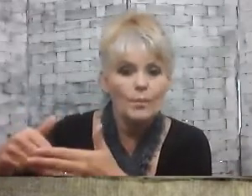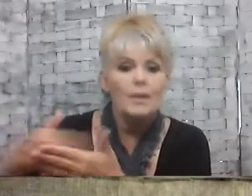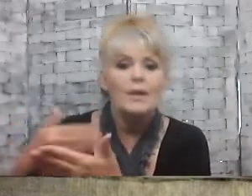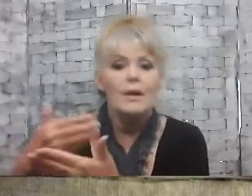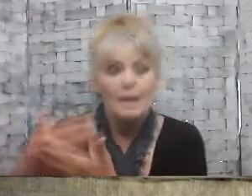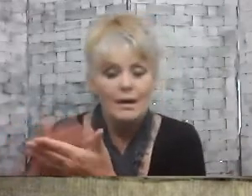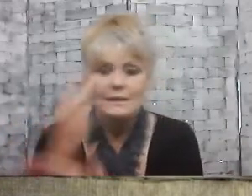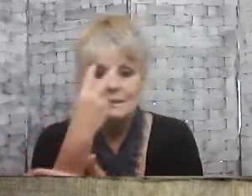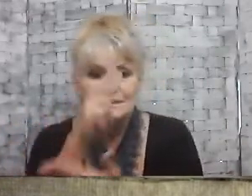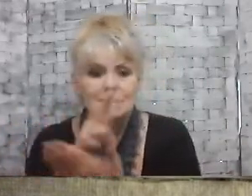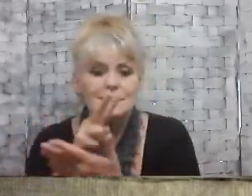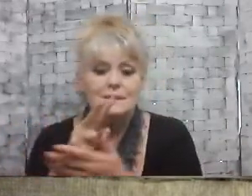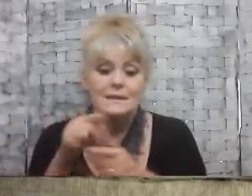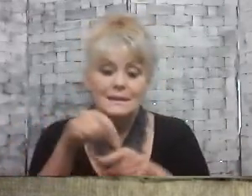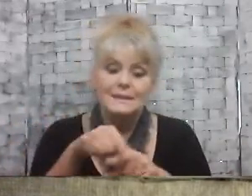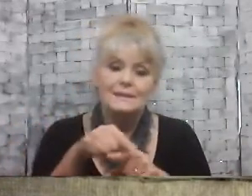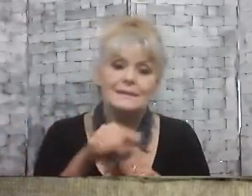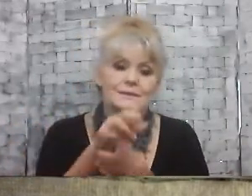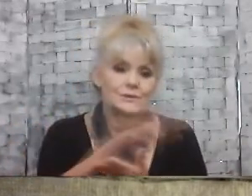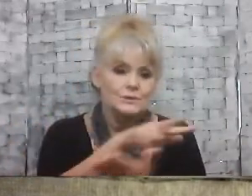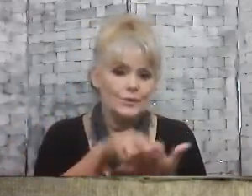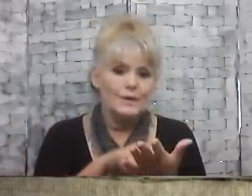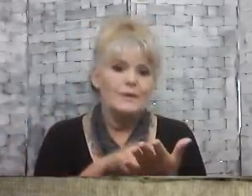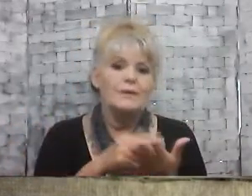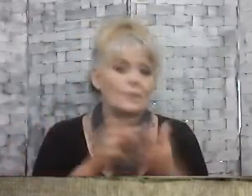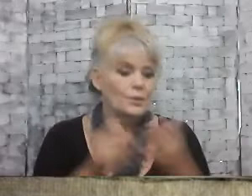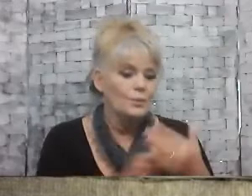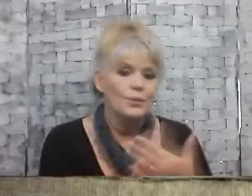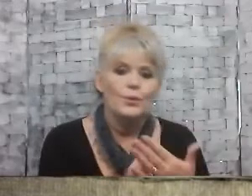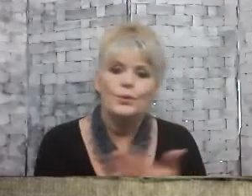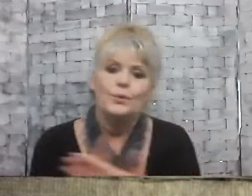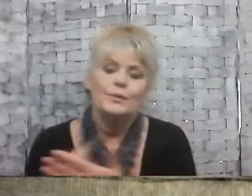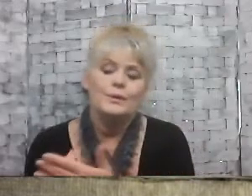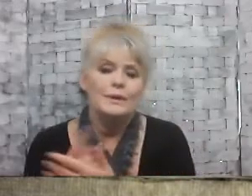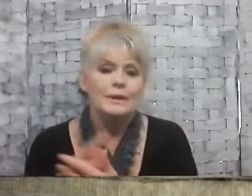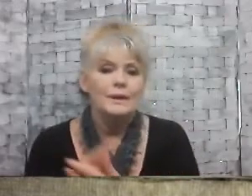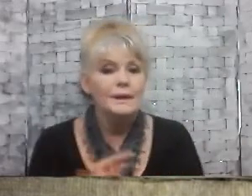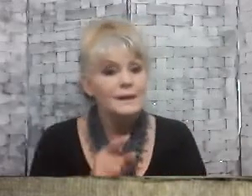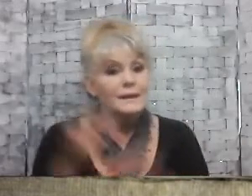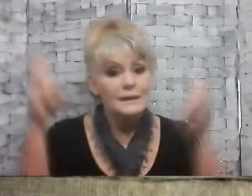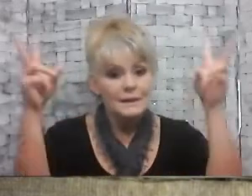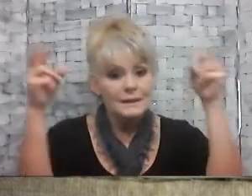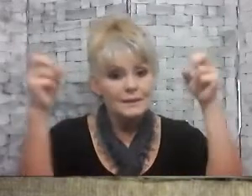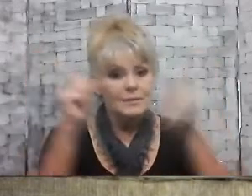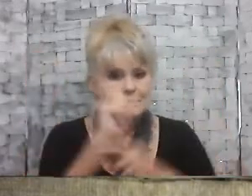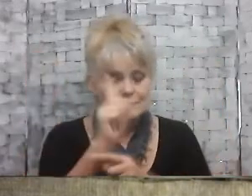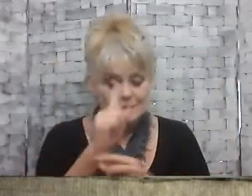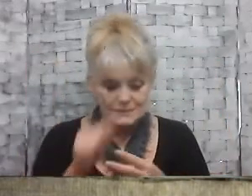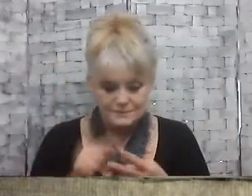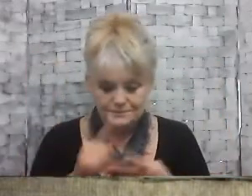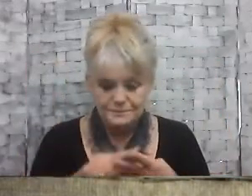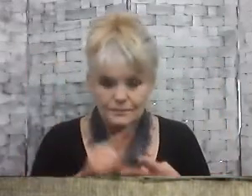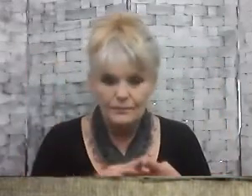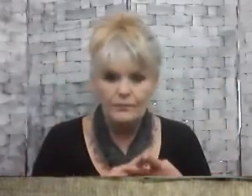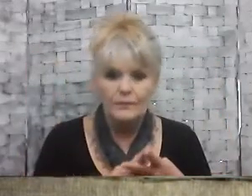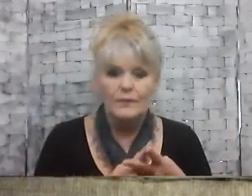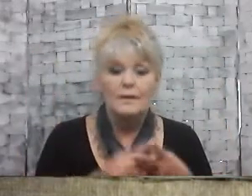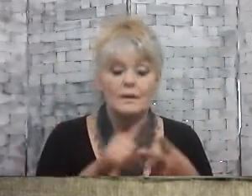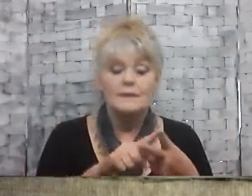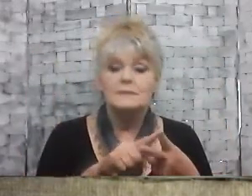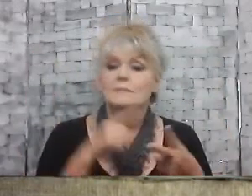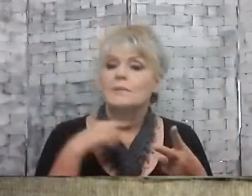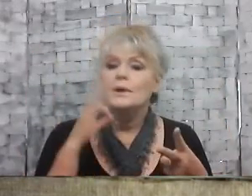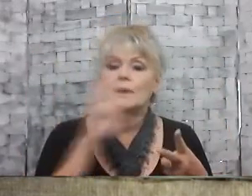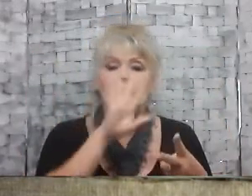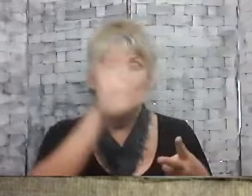story van daai tema, gaan jy sien ontvou in die res van die story. Wat is hierdie temas? Die eerste een is baie duidelik en ons het